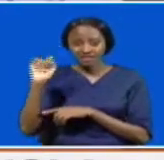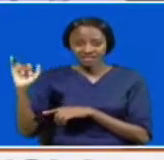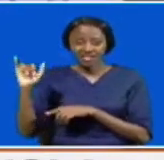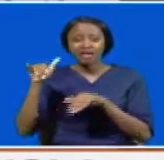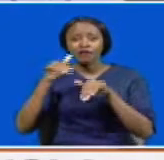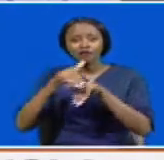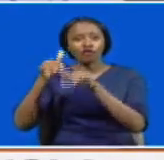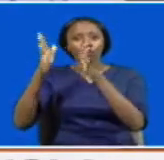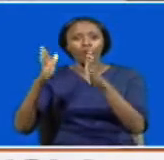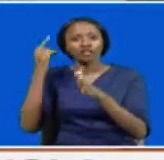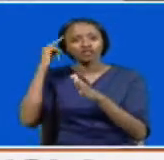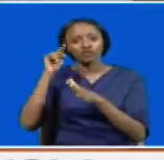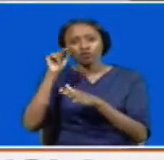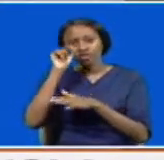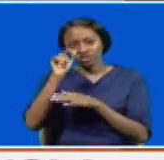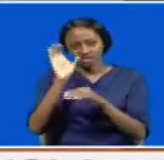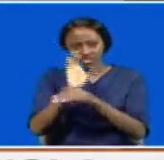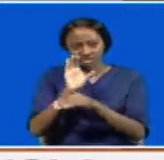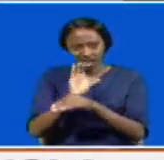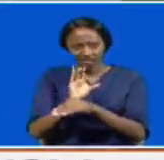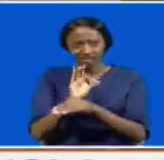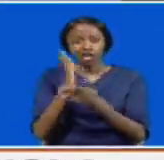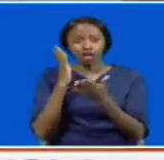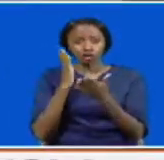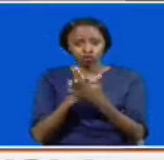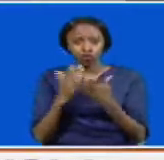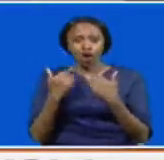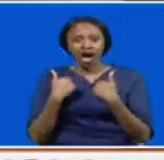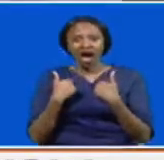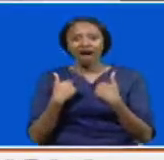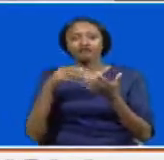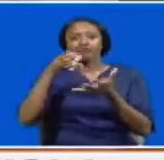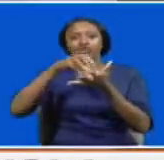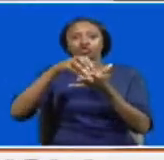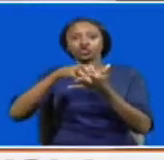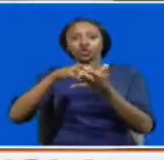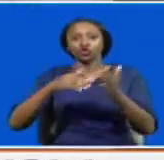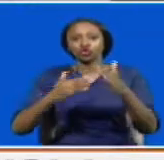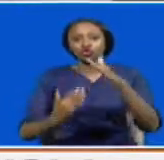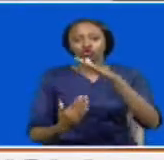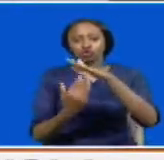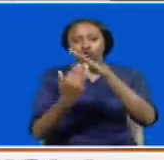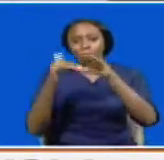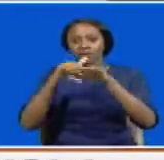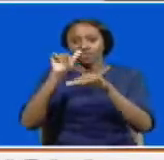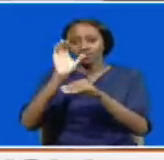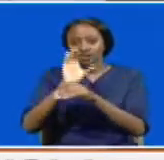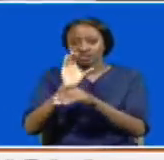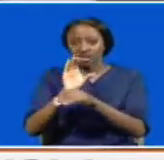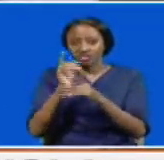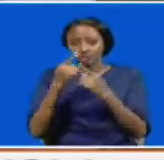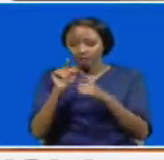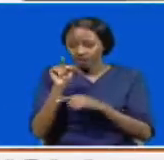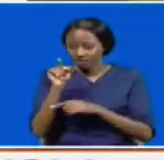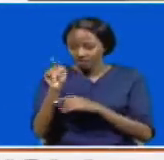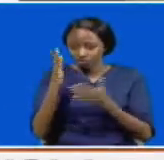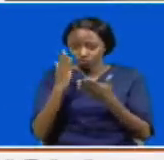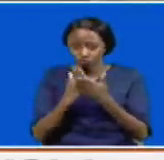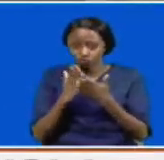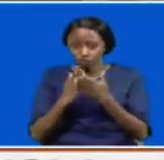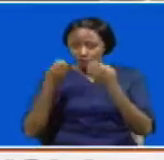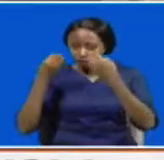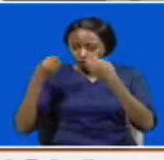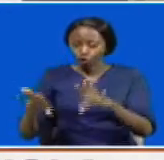Mackenzie na wanasemekana kuwa na vyeo kanisani. Kufikia sasa familia hii imempoteza mtoto kwa